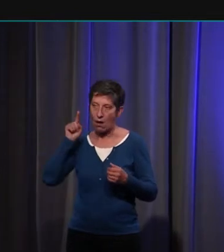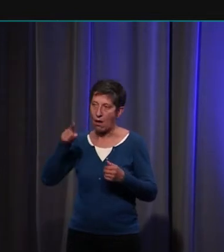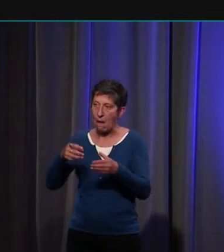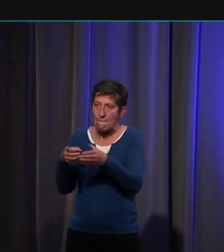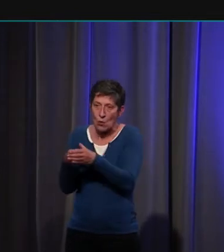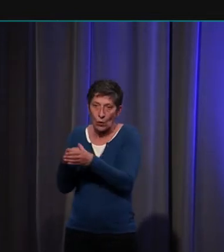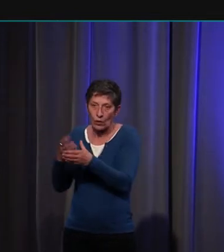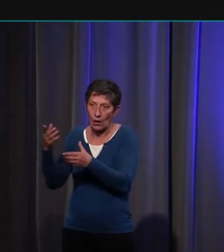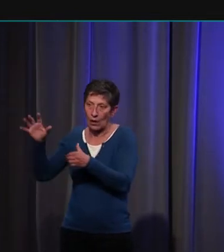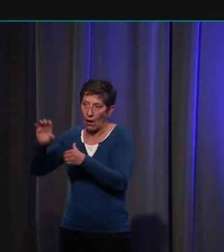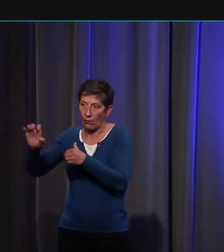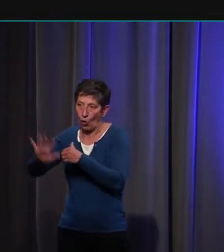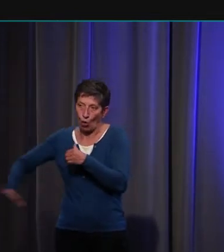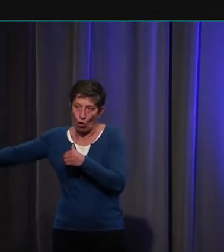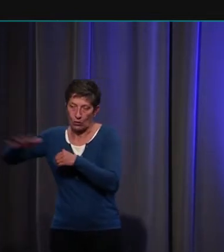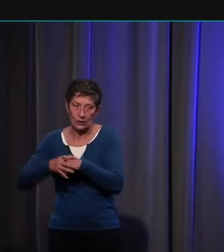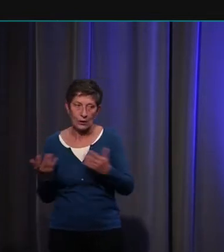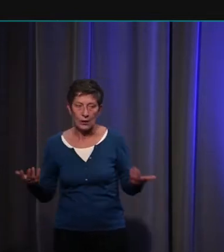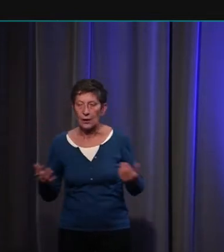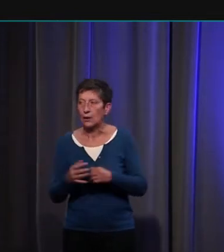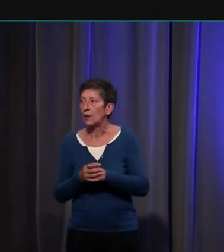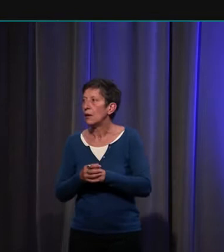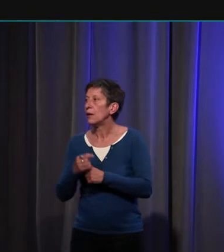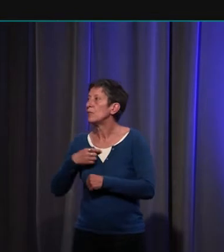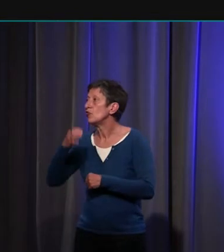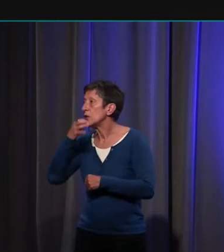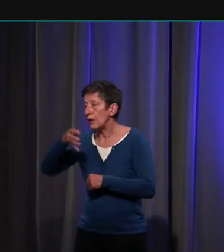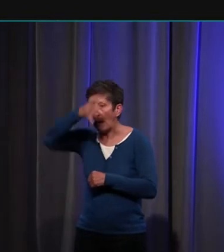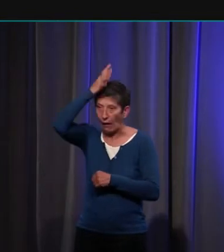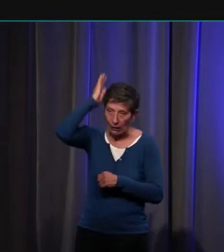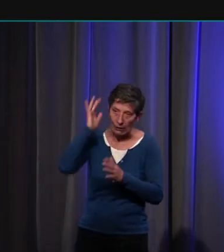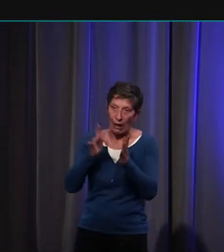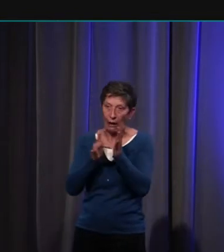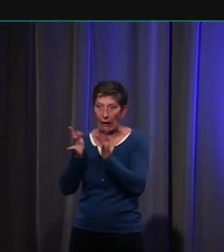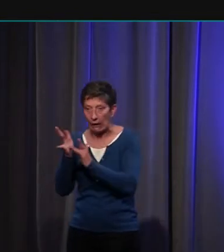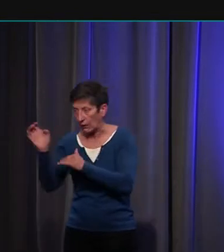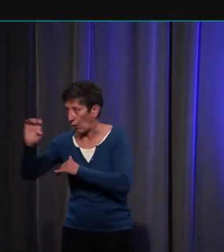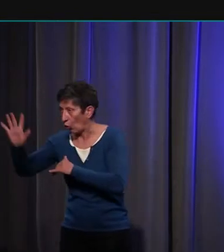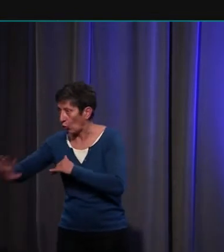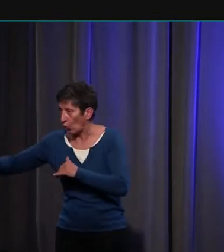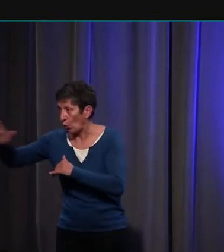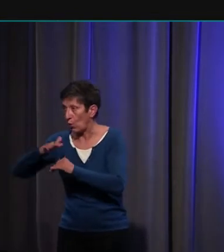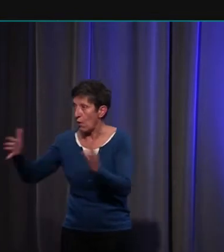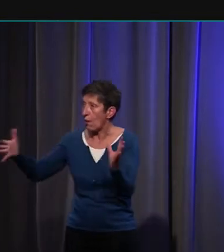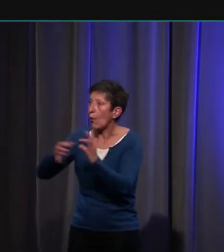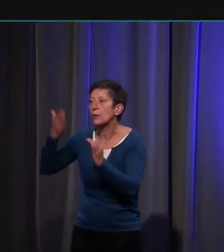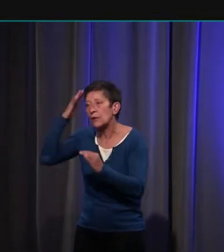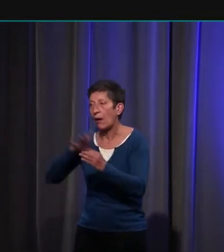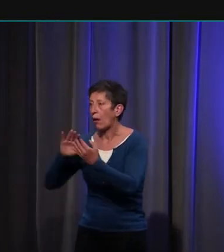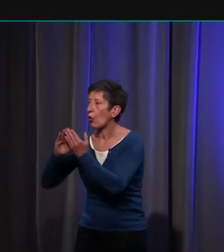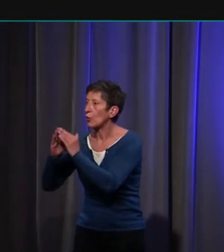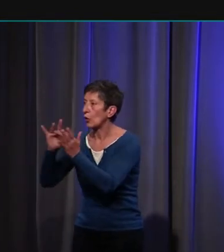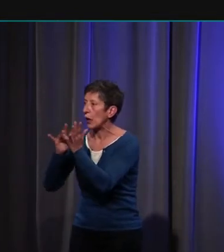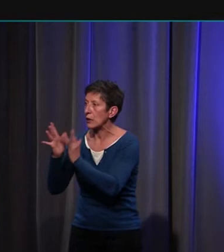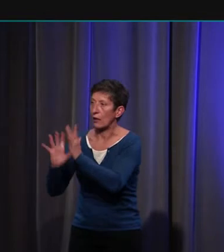alors comme je voulais dit les rapports entre les latins et les chrétiens orientaux vous savez qu'il y à des communautés chrétiennes très